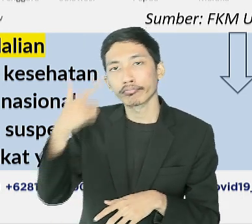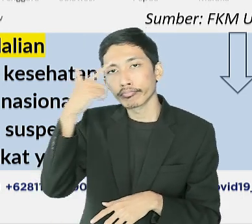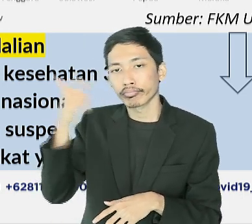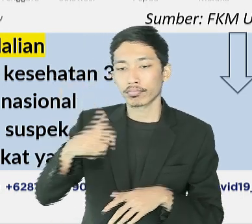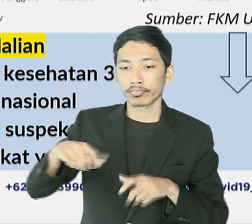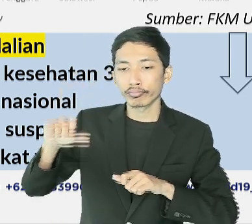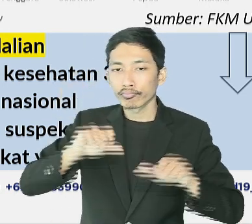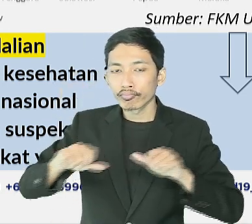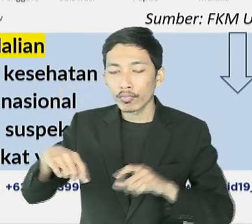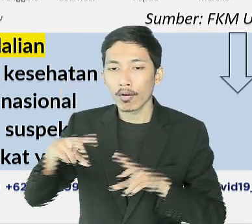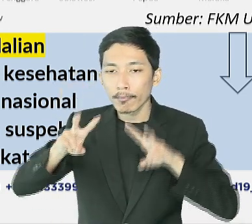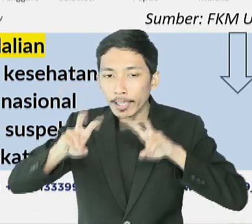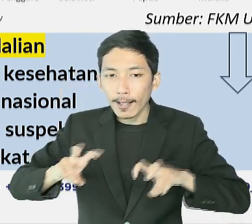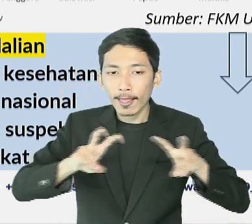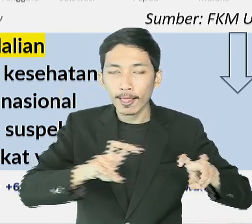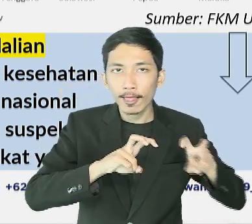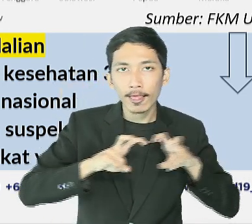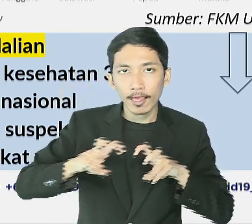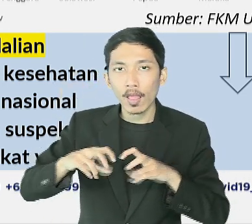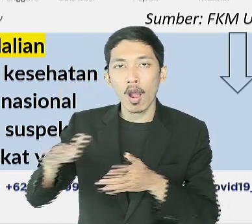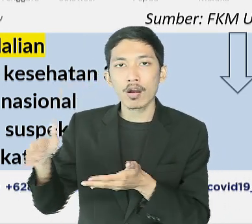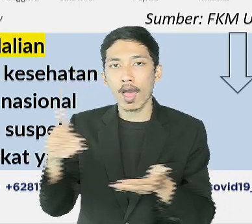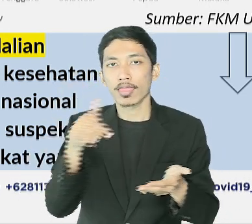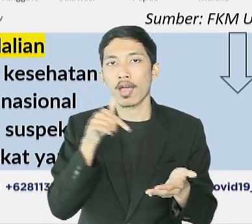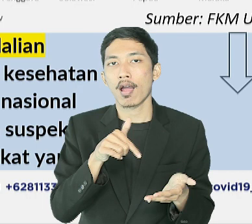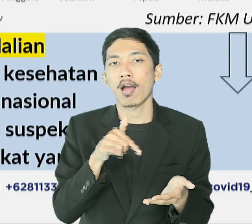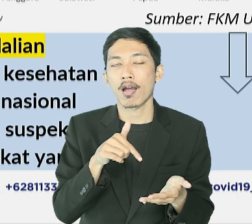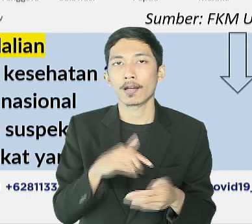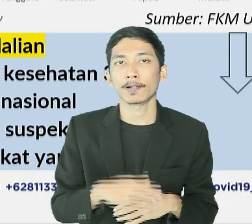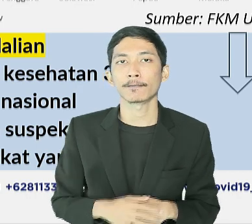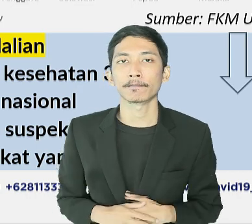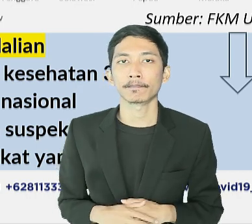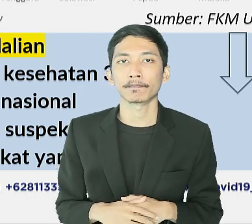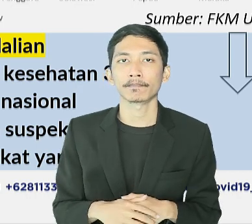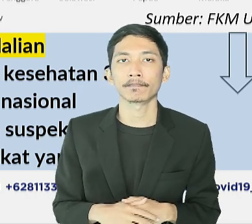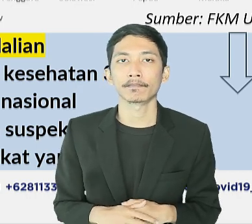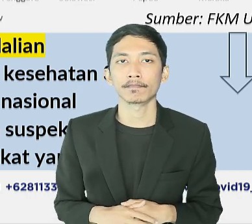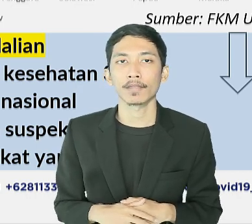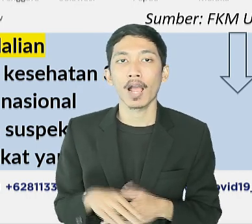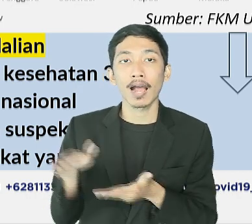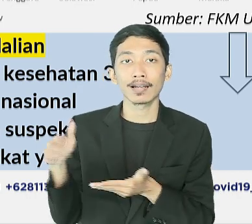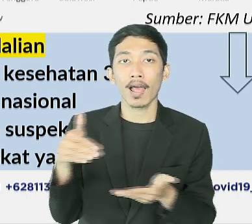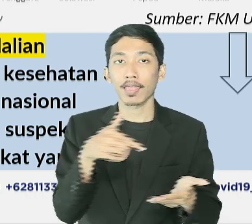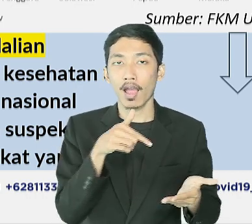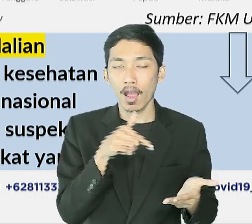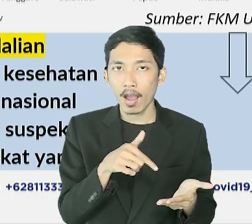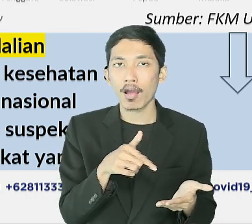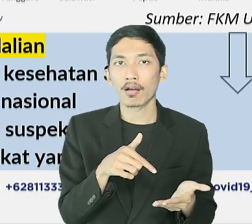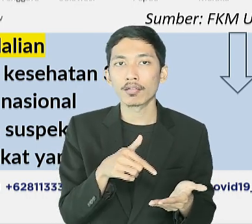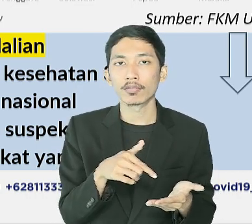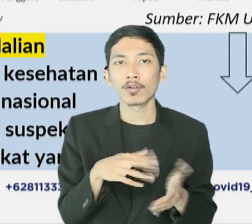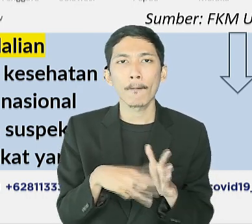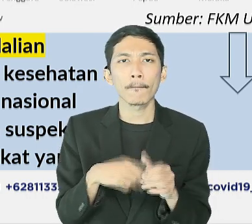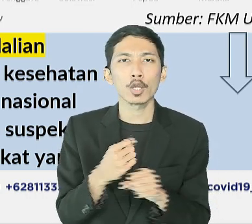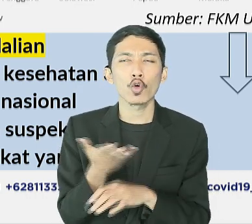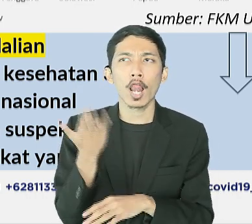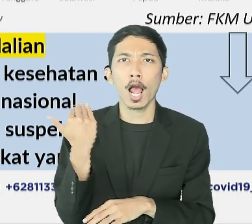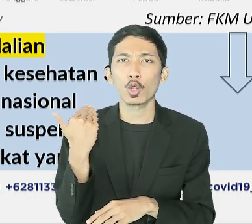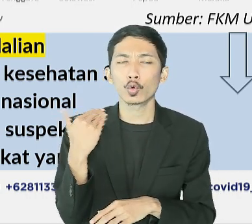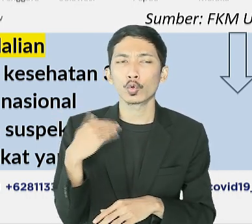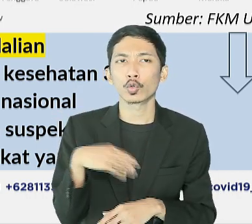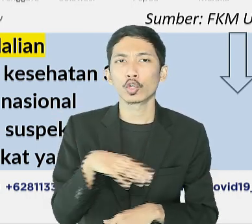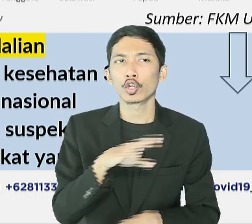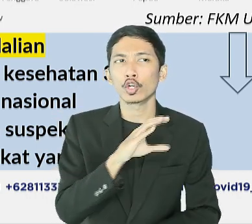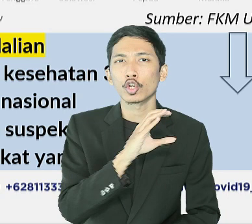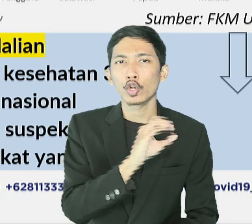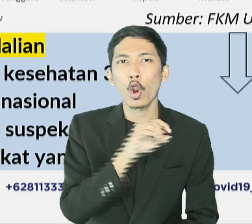terkini, diketahui bahwa RT di Indonesia secara nasional meningkat dari minggu lalu sekitar 0,01